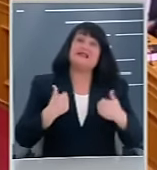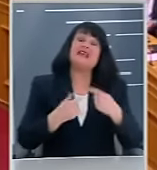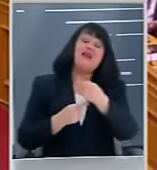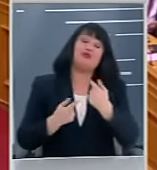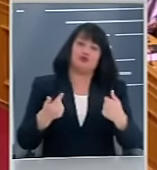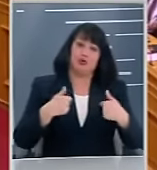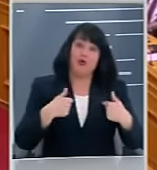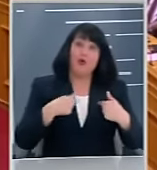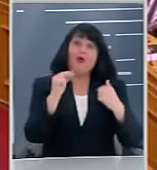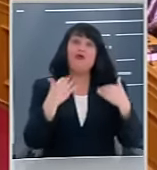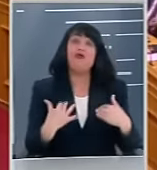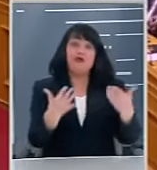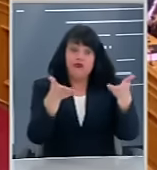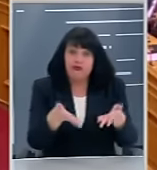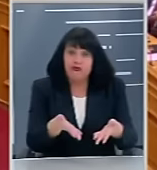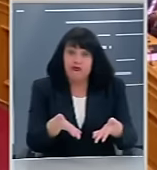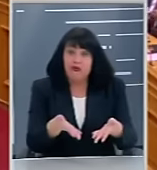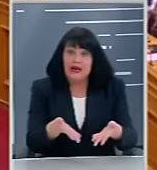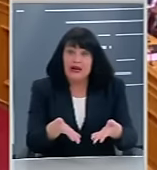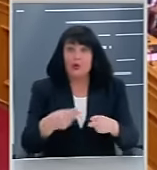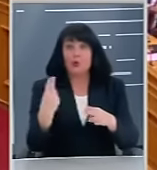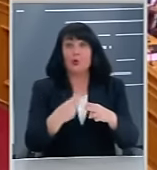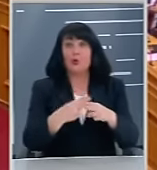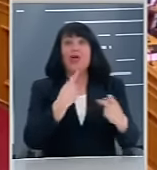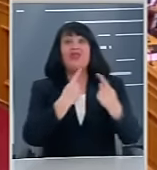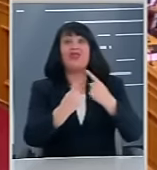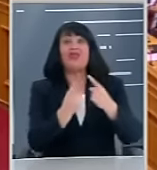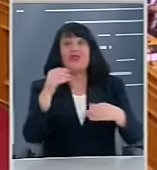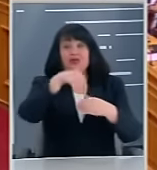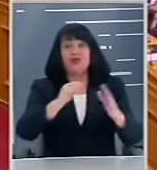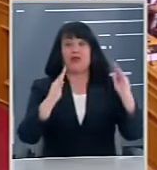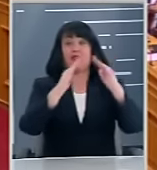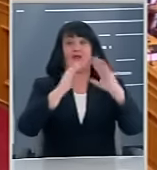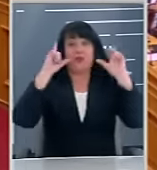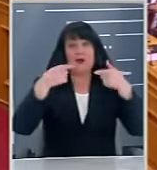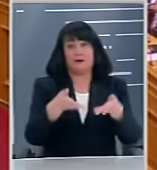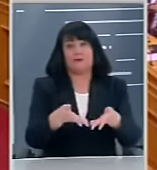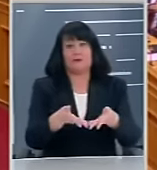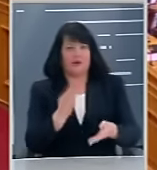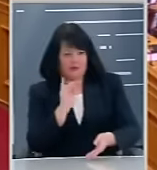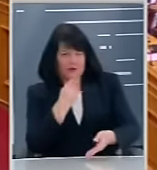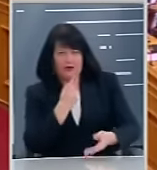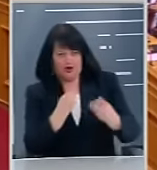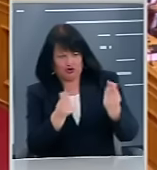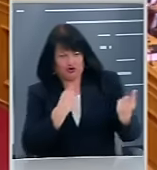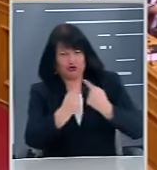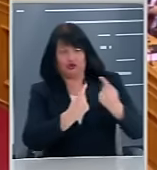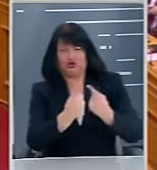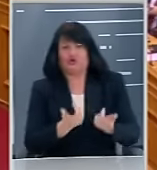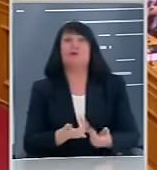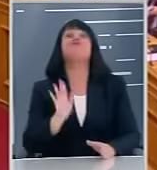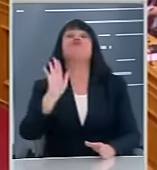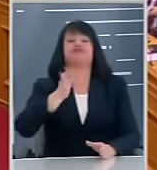η Βουλή είναι ο ιερός τόπος διαλόγου της δημοκρατίας. Διαλόγου όχι με αυτόν τον τρόπο. Απευθύνομαι προς